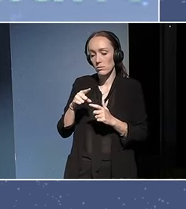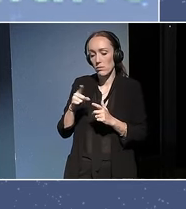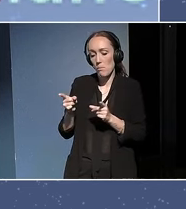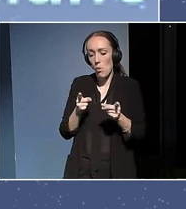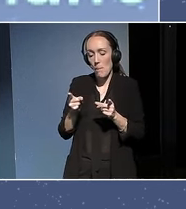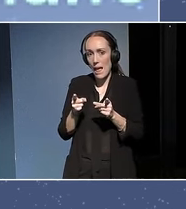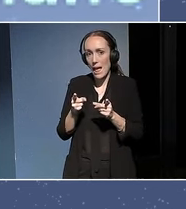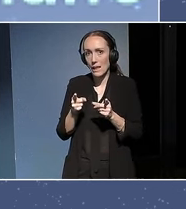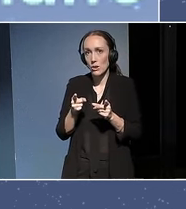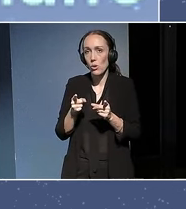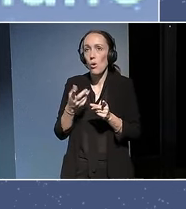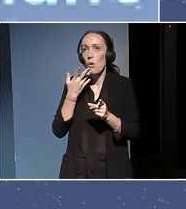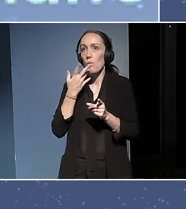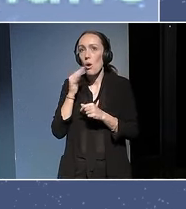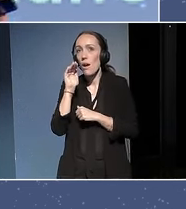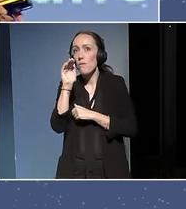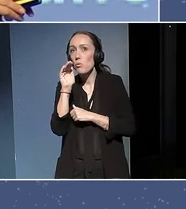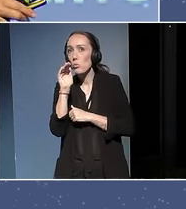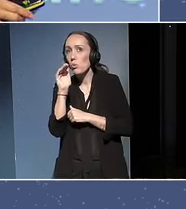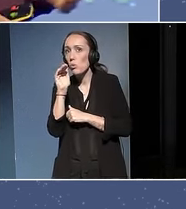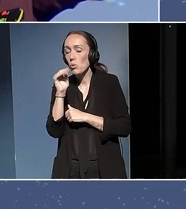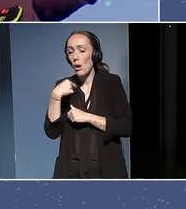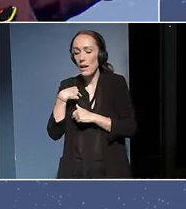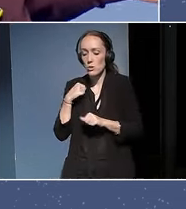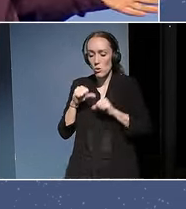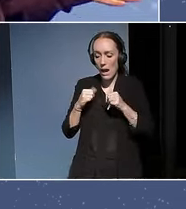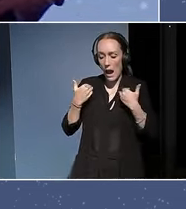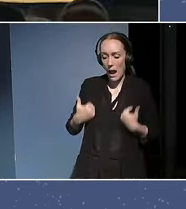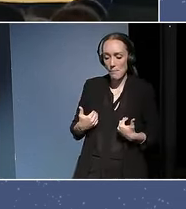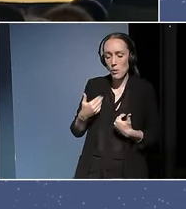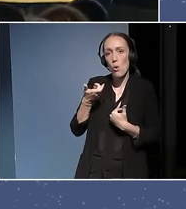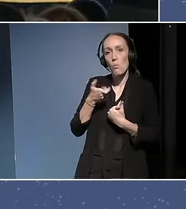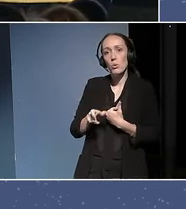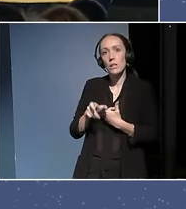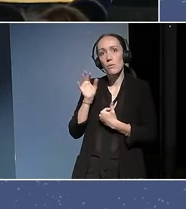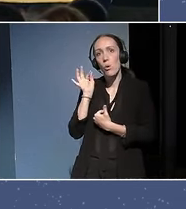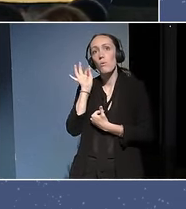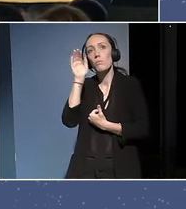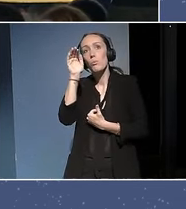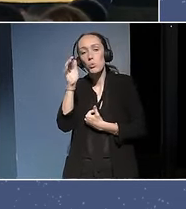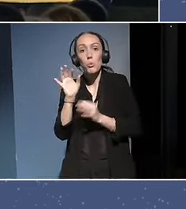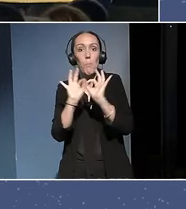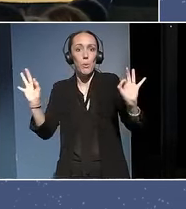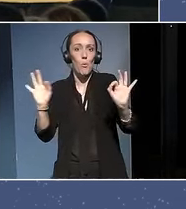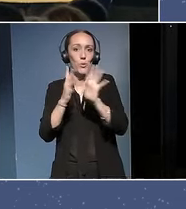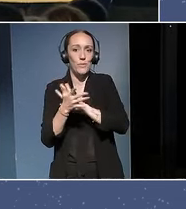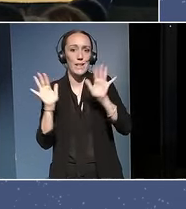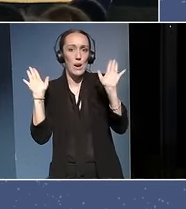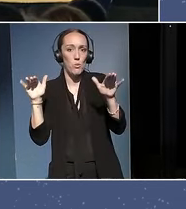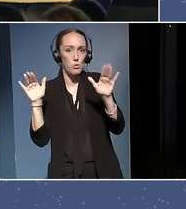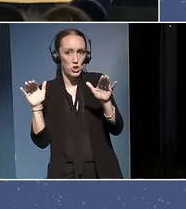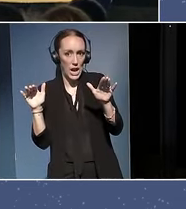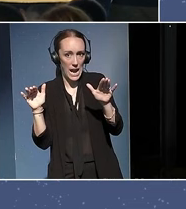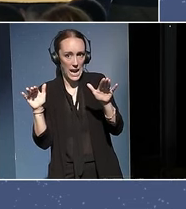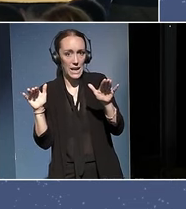io lo faccio prima perché so che poi mi serve No invece come exaptation è qualcosa che c'è al di fuori ex al di